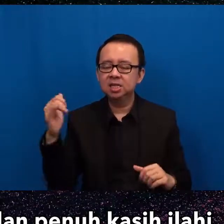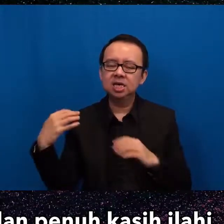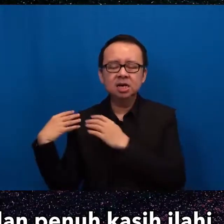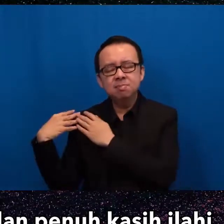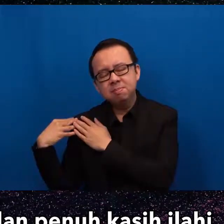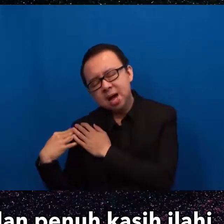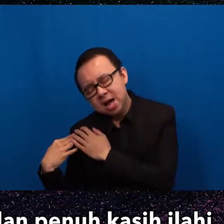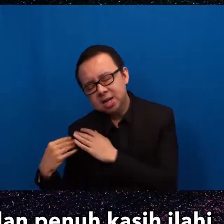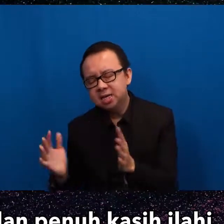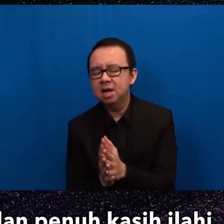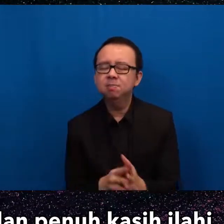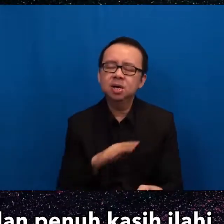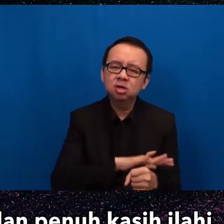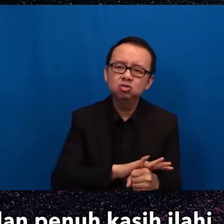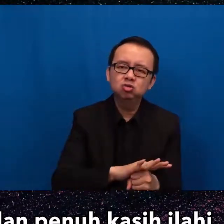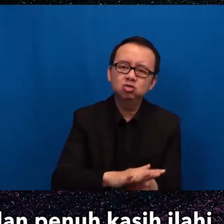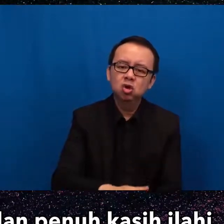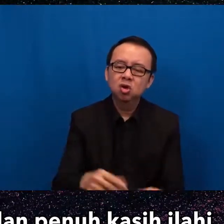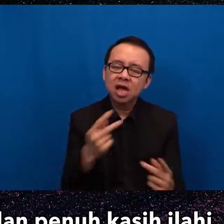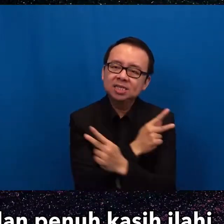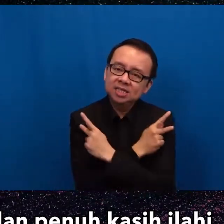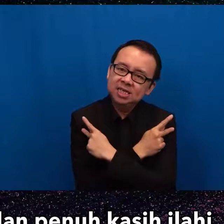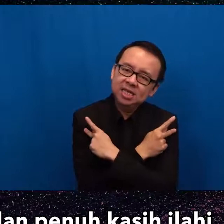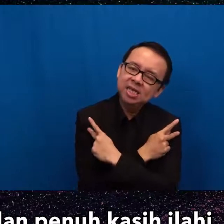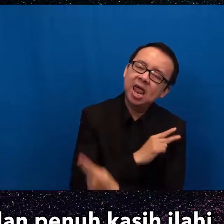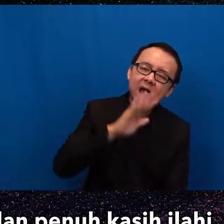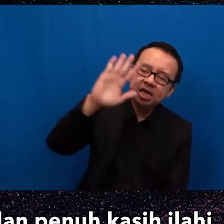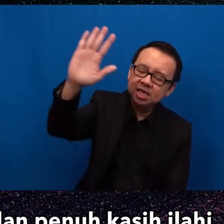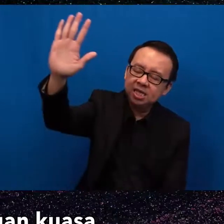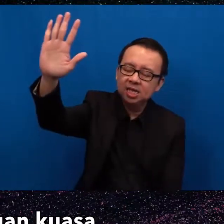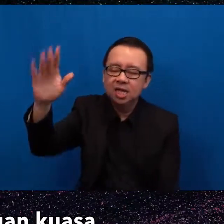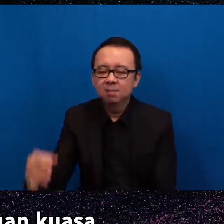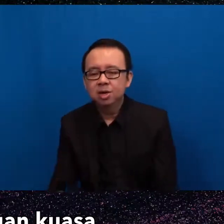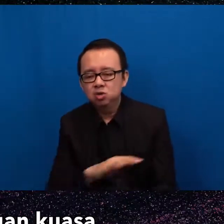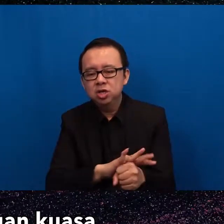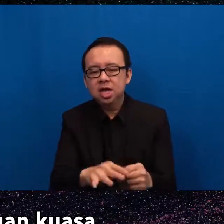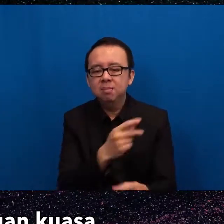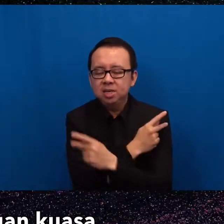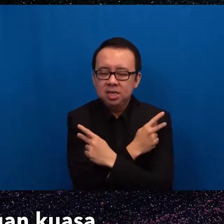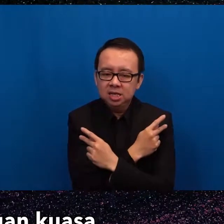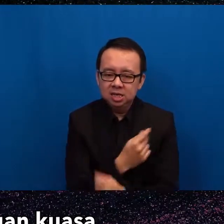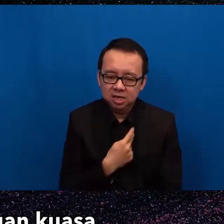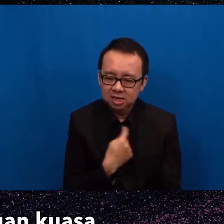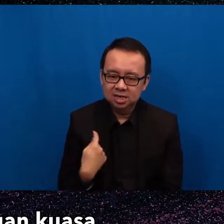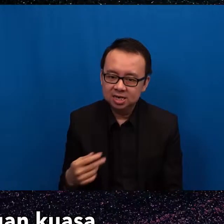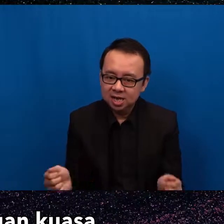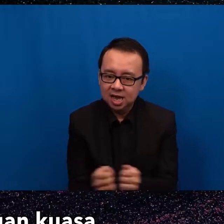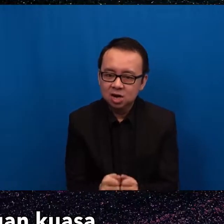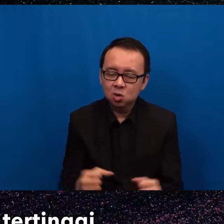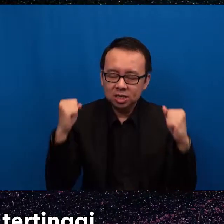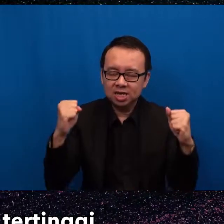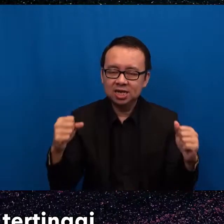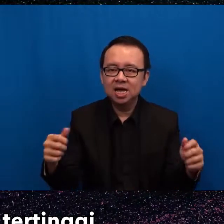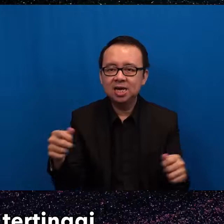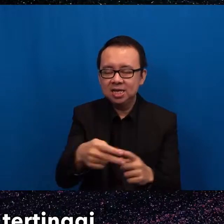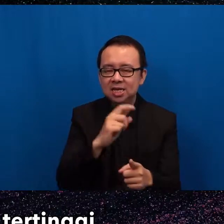yang terbeban dan penuh kasih ilahi. Penuhi kami dengan